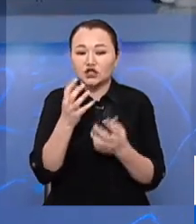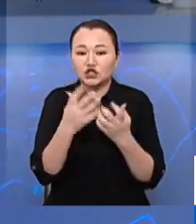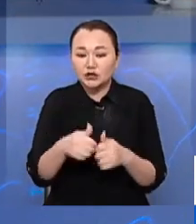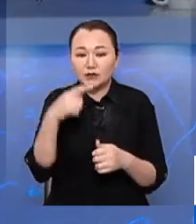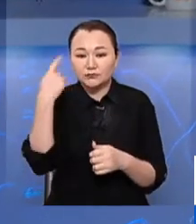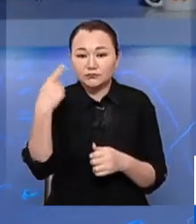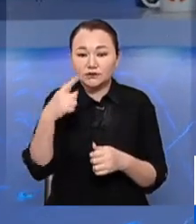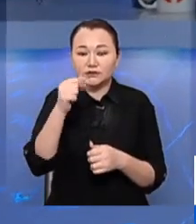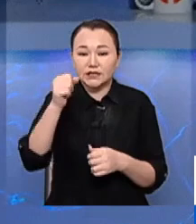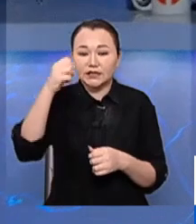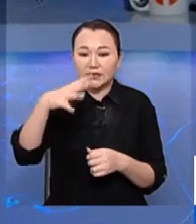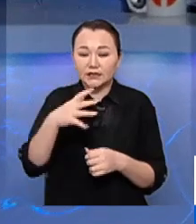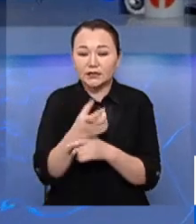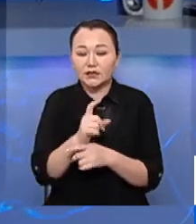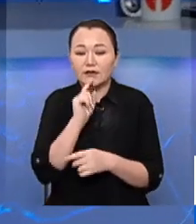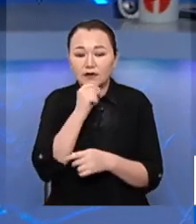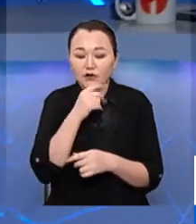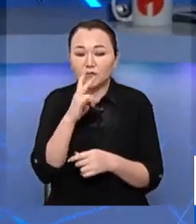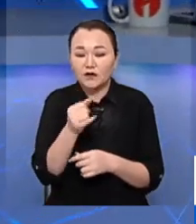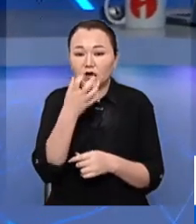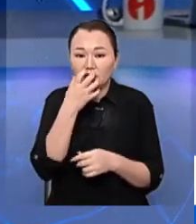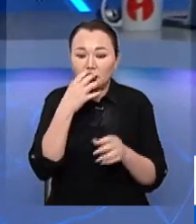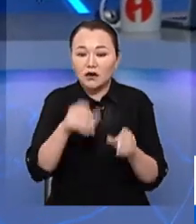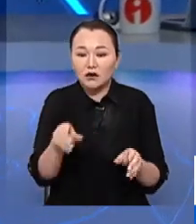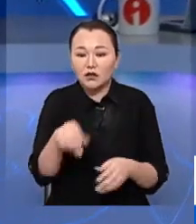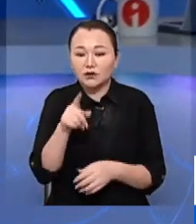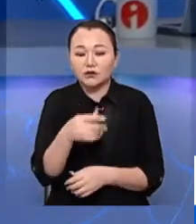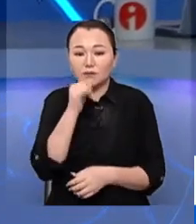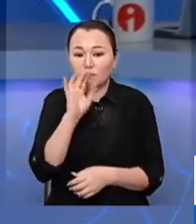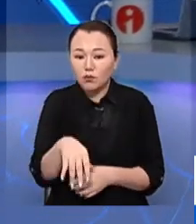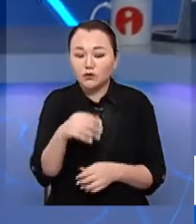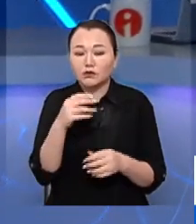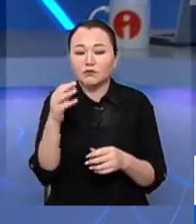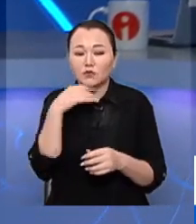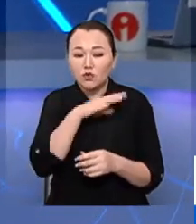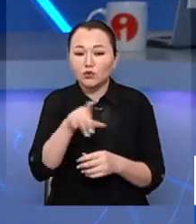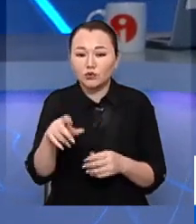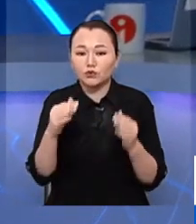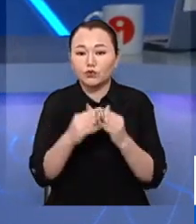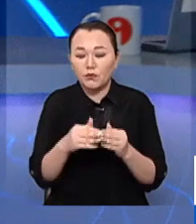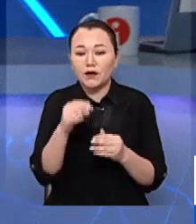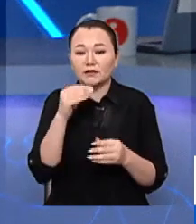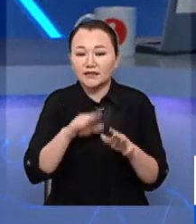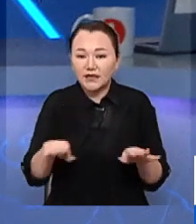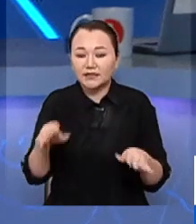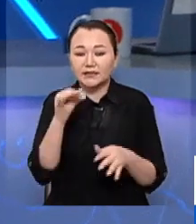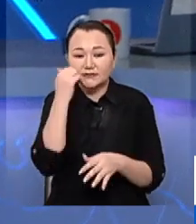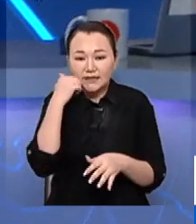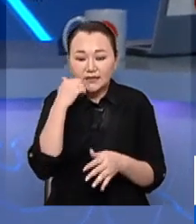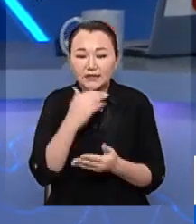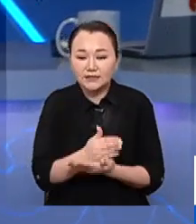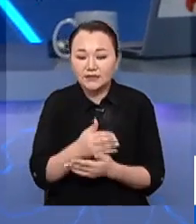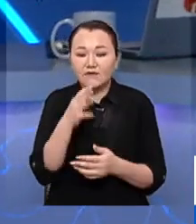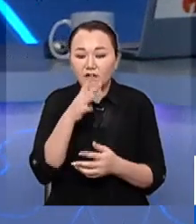за электроэнергию. Но экономить на обогревателях они не могут. Ведь у многих дома дети и старики. С